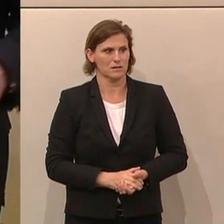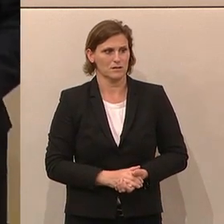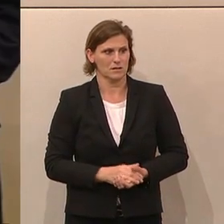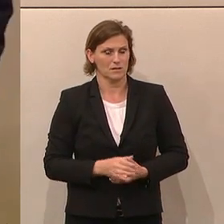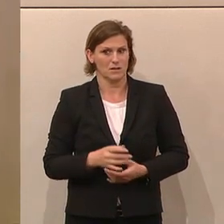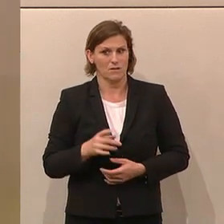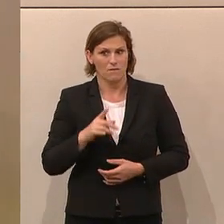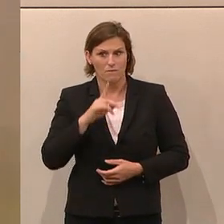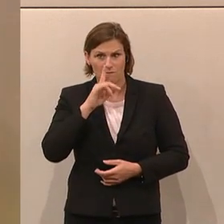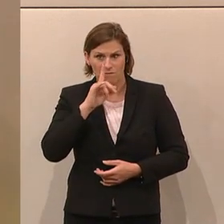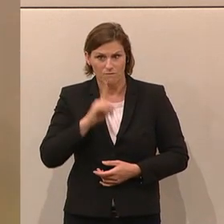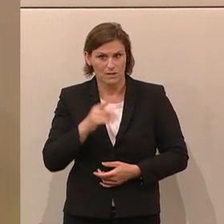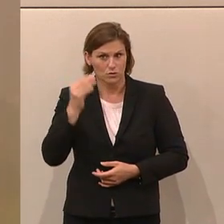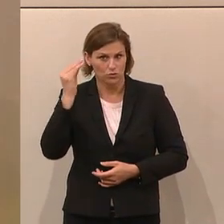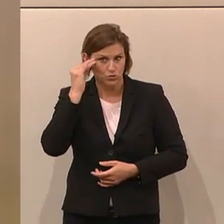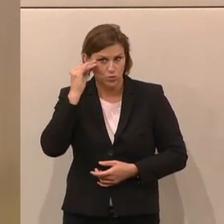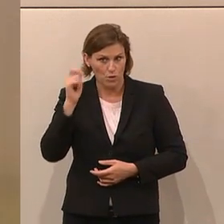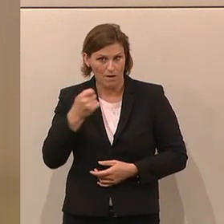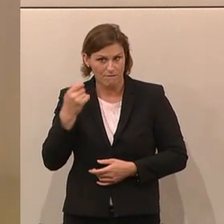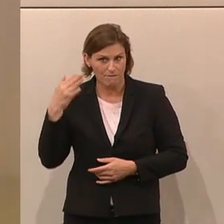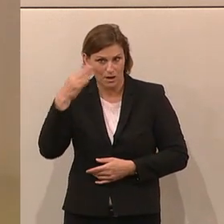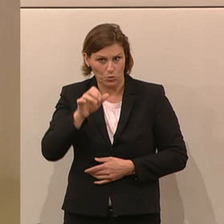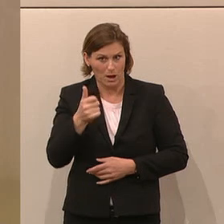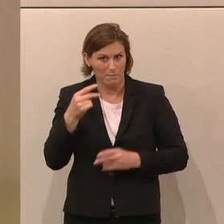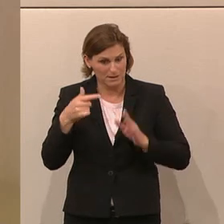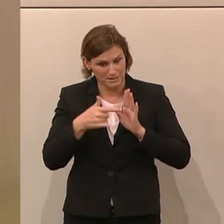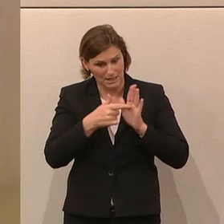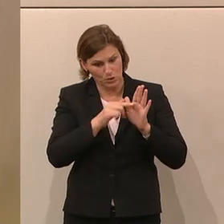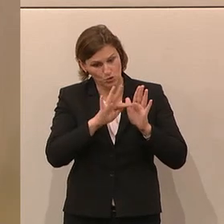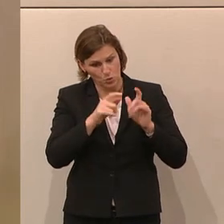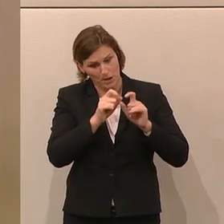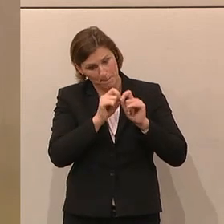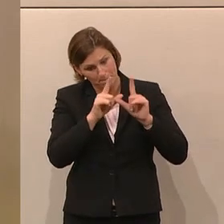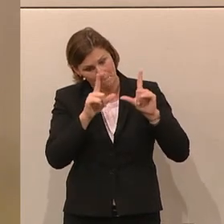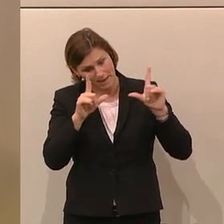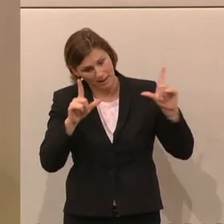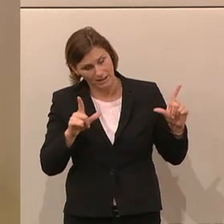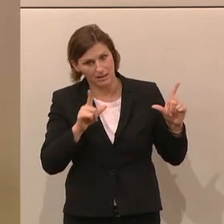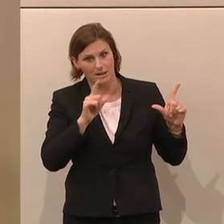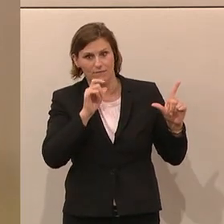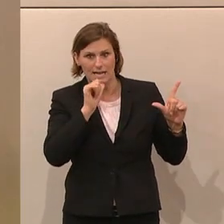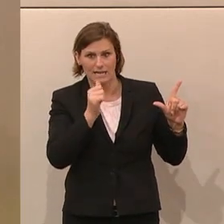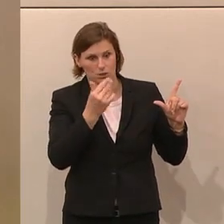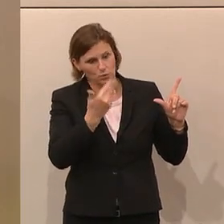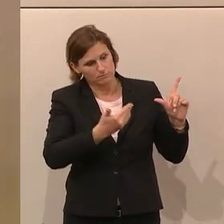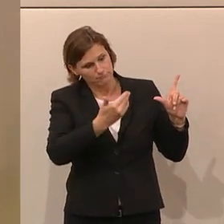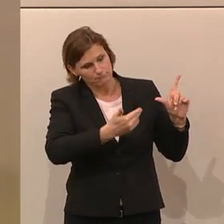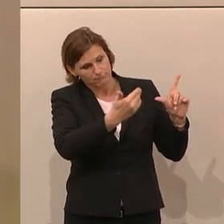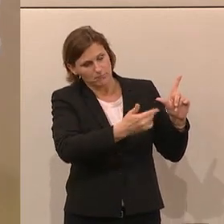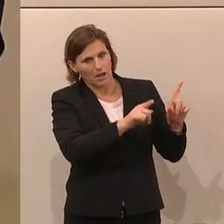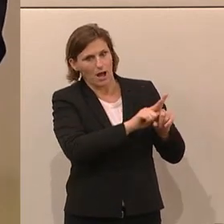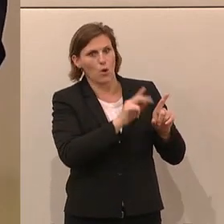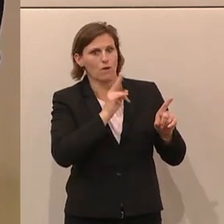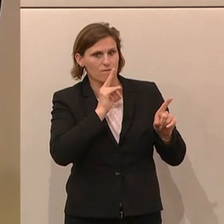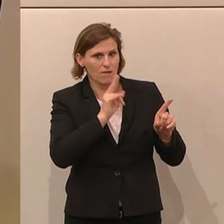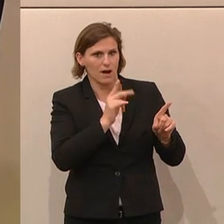Schule fährt, und jetzt zeige ich nochmals dieses schöne Bildchen, weil es ja wirklich nicht nur illustrativ ist, sondern